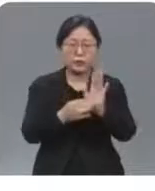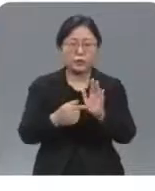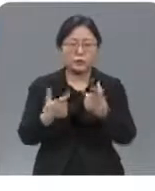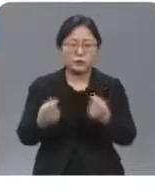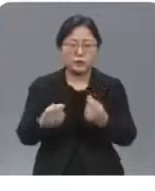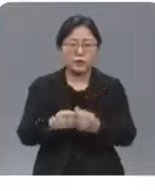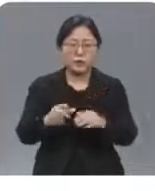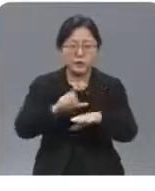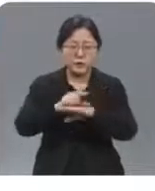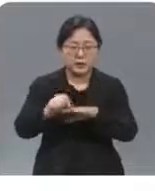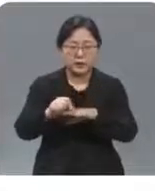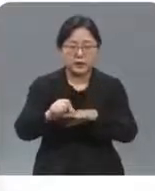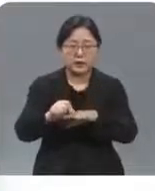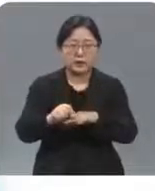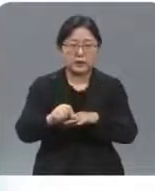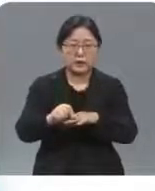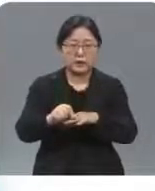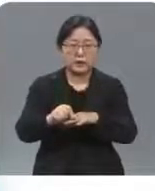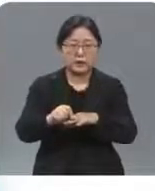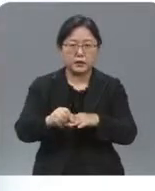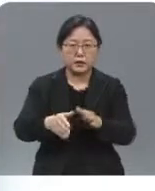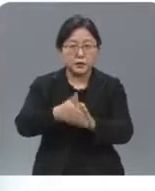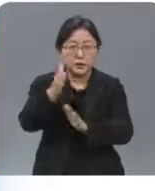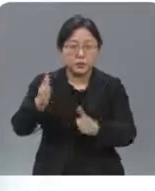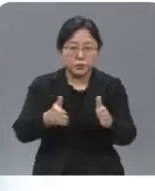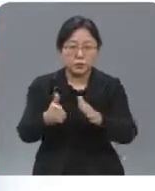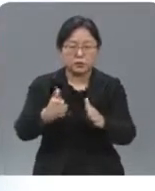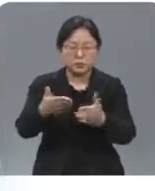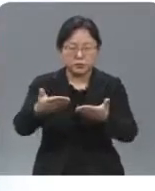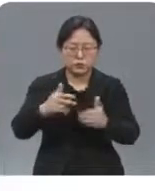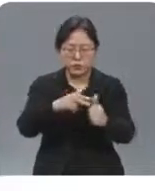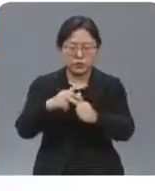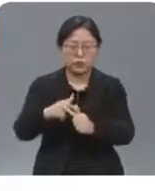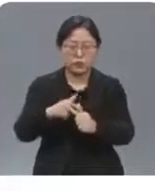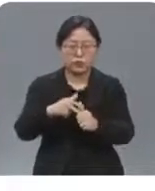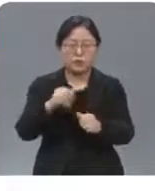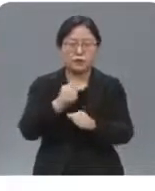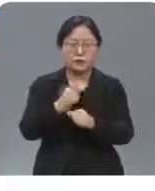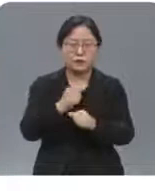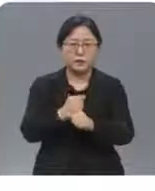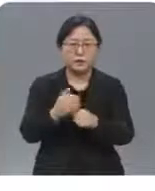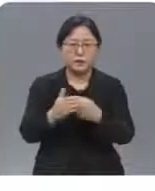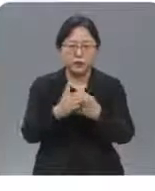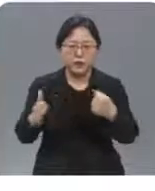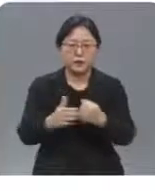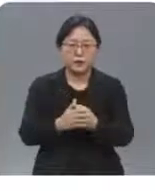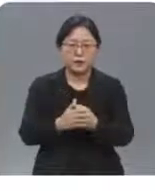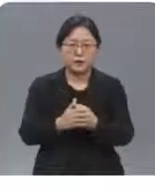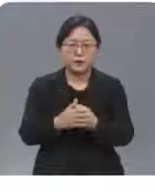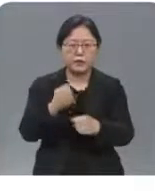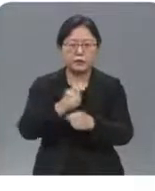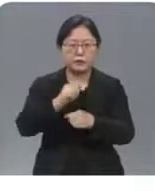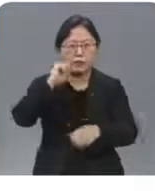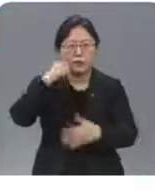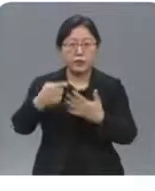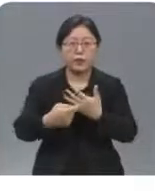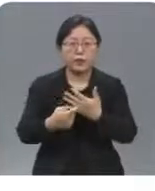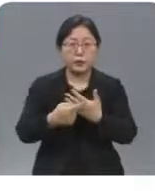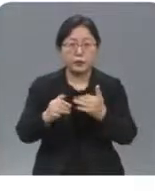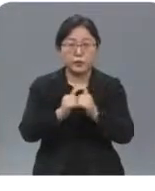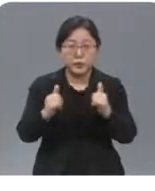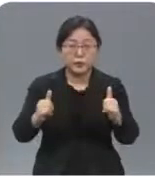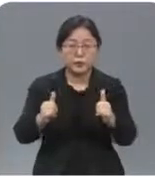때찌 단체에서 준 정보를 가지고 구성을 하게 돼 있거든요 근데 크게 그렇게 안 돼요 외부인이 라고